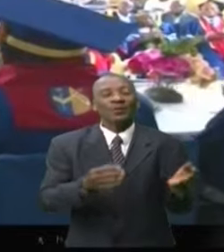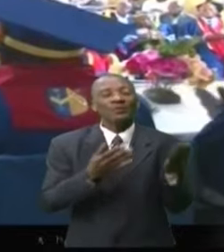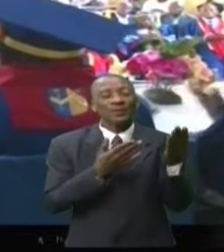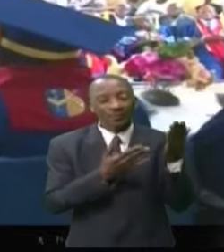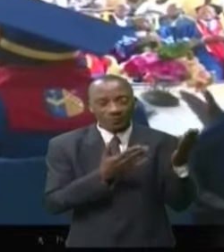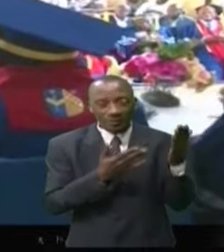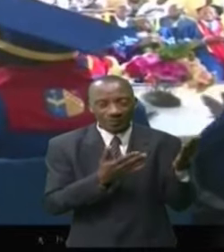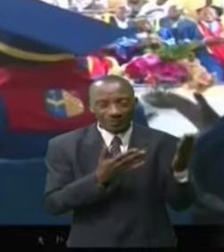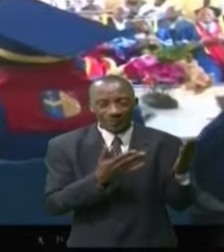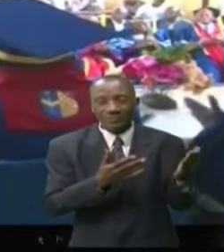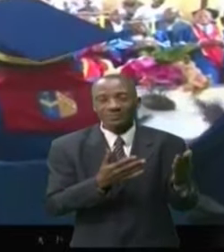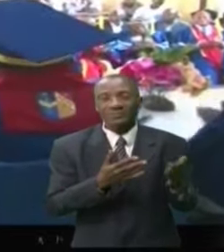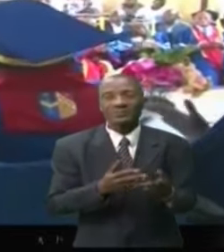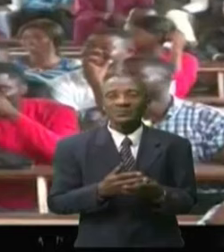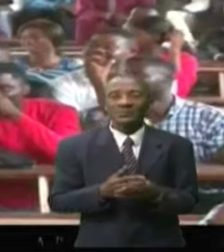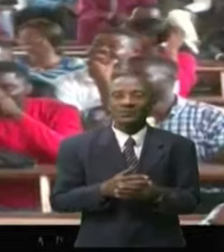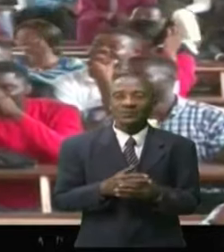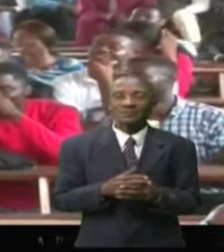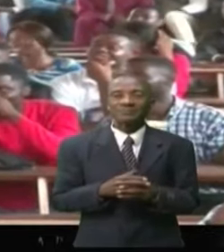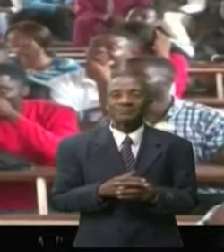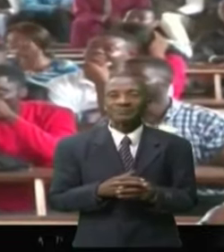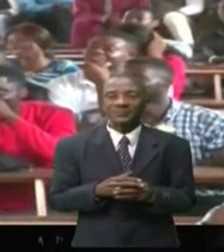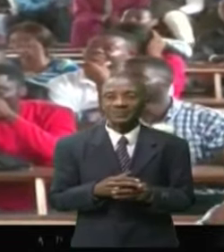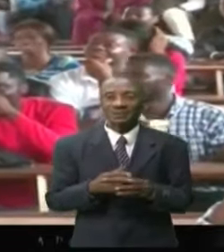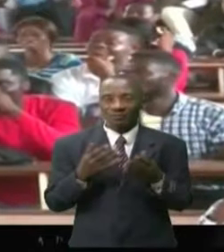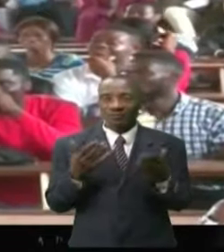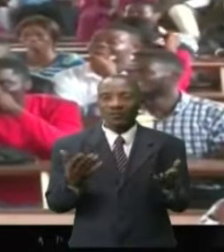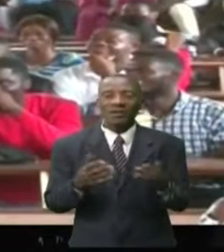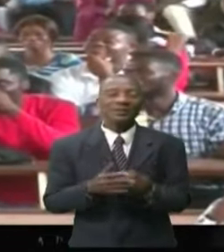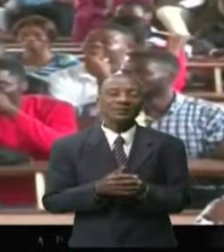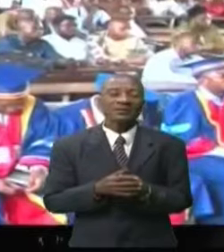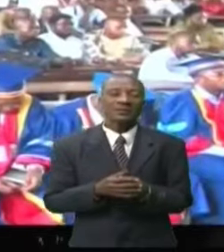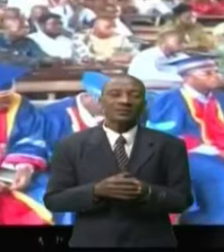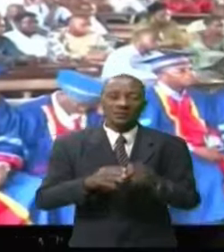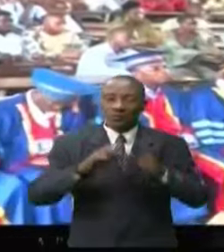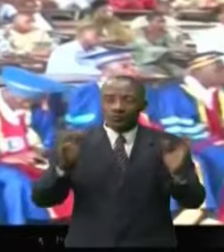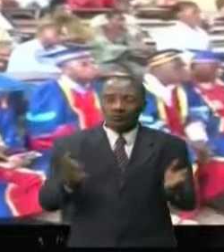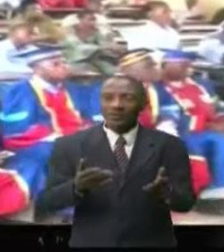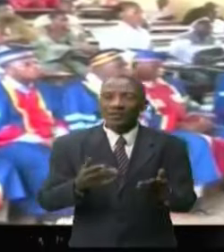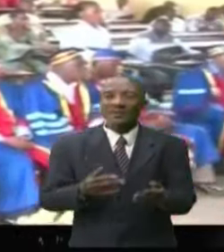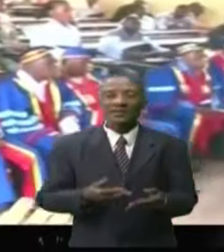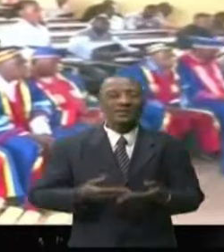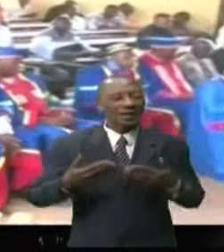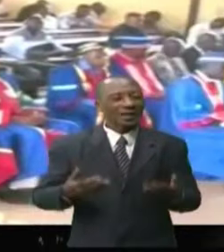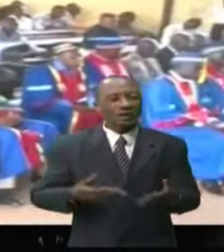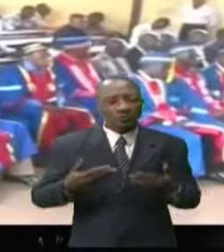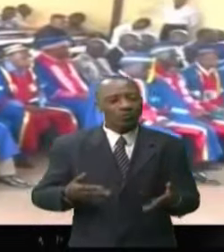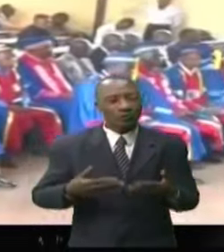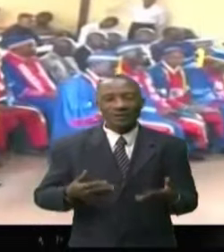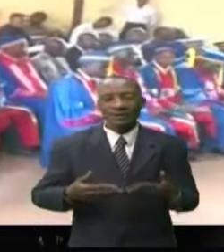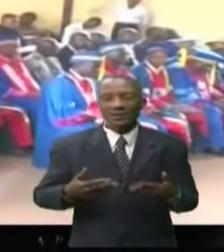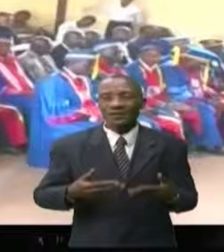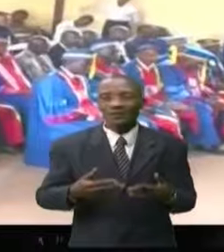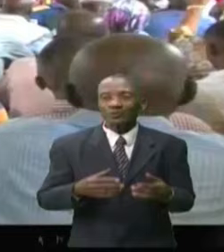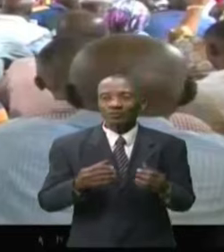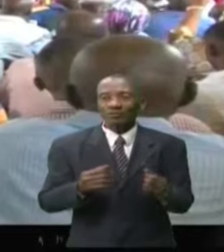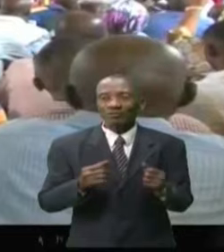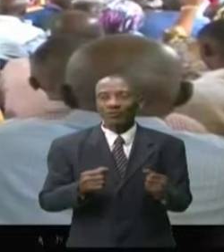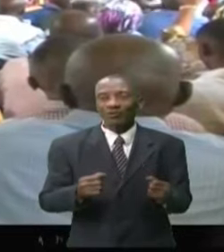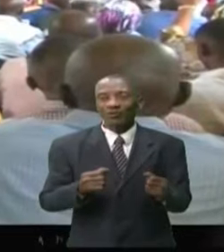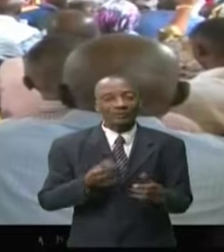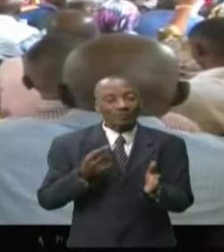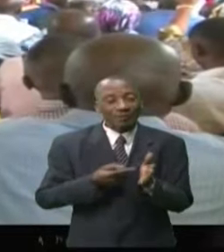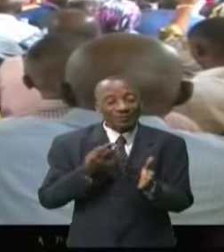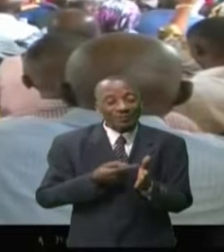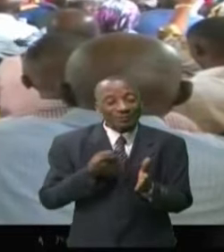en vue de porter très haut cet almamate disons que cette émouvante cérémonie a connu la présence de plusieurs professeurs d'université et des